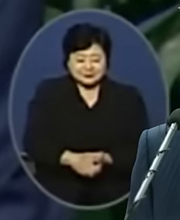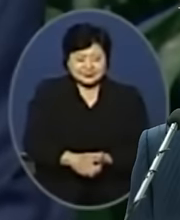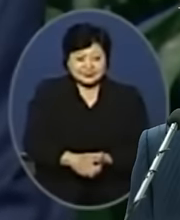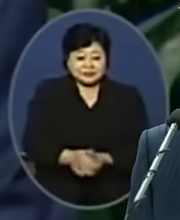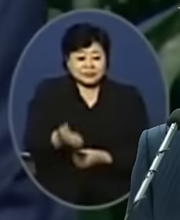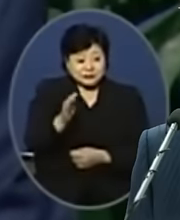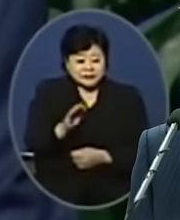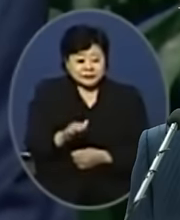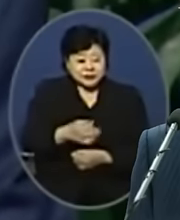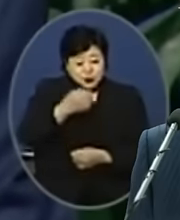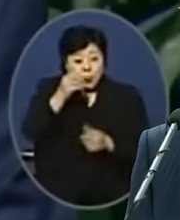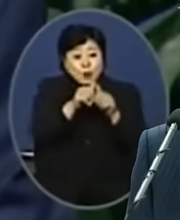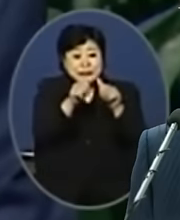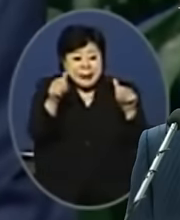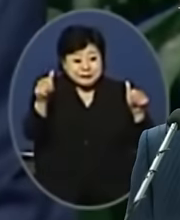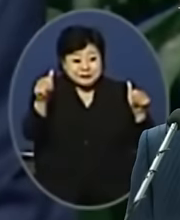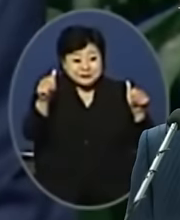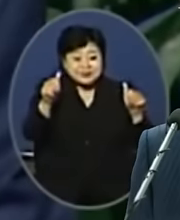그러나 요셉은 그